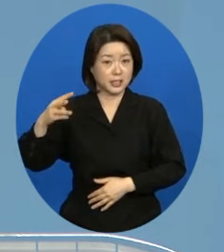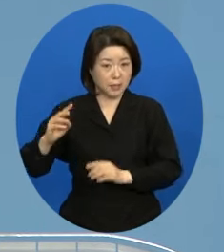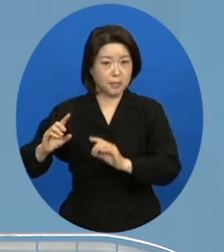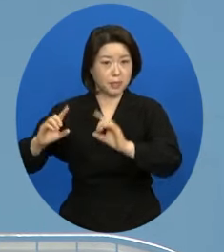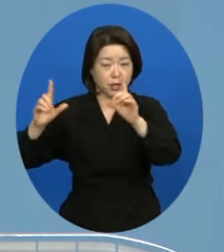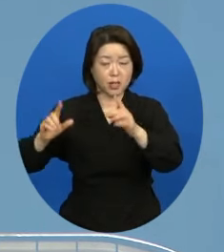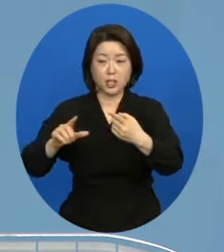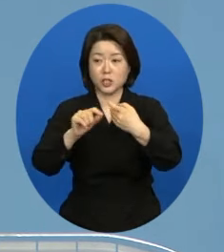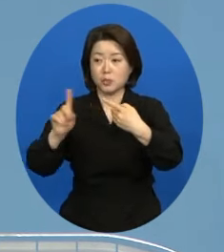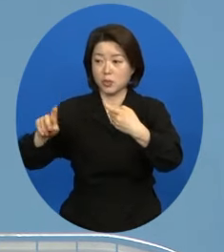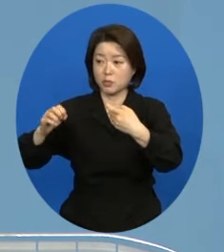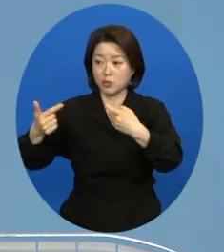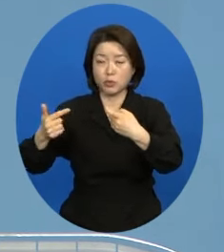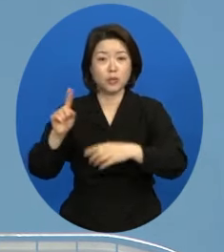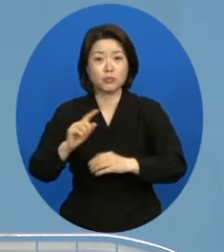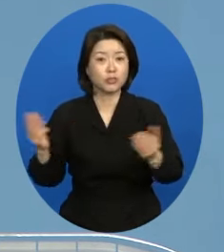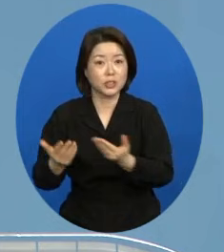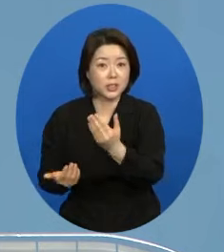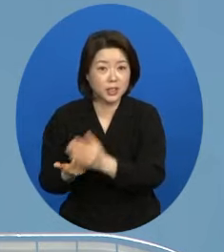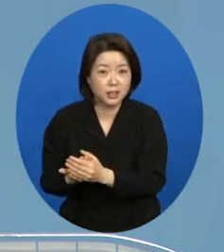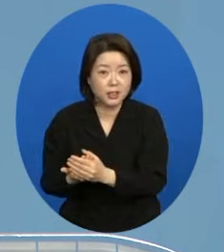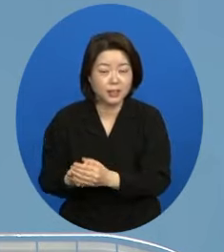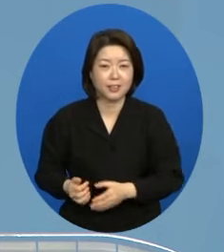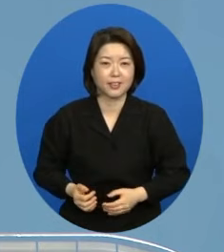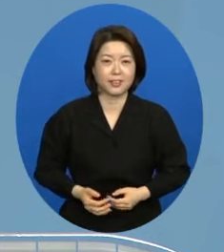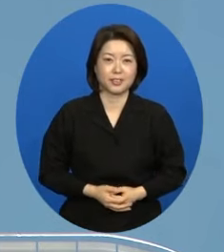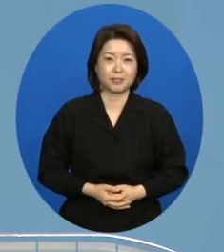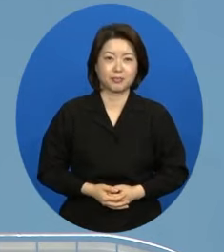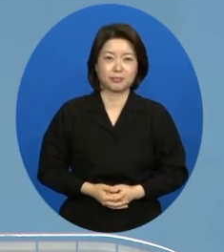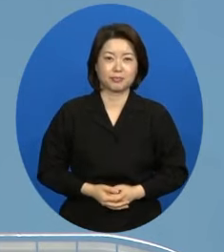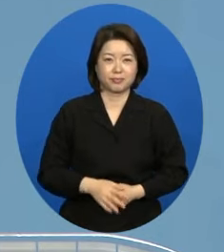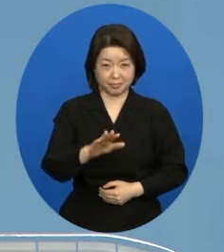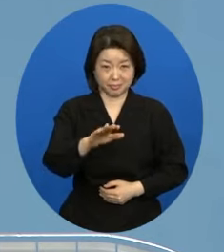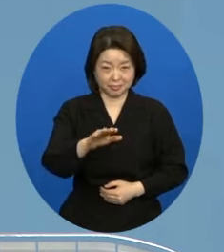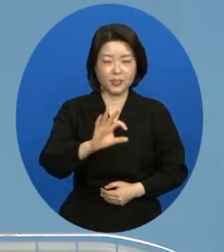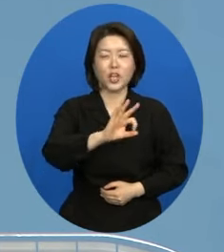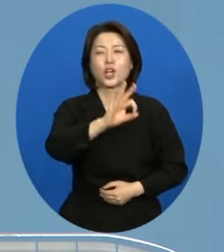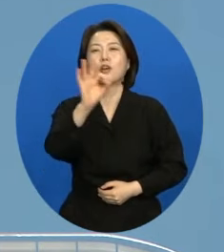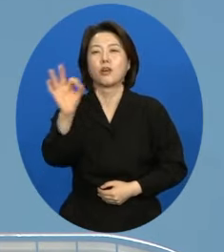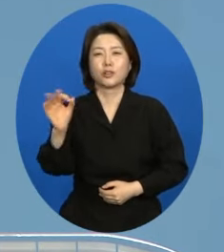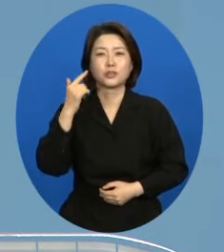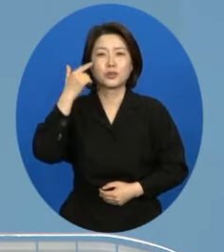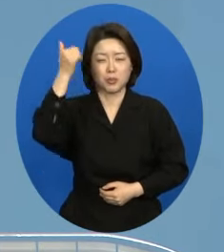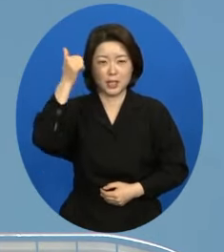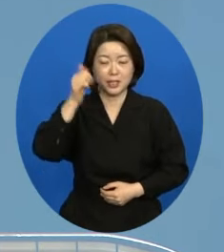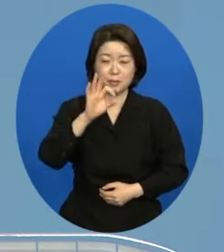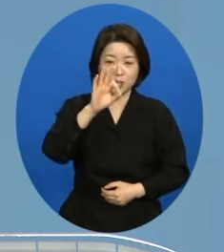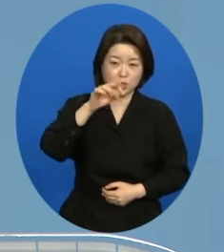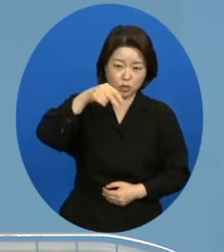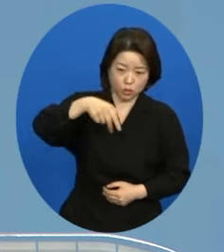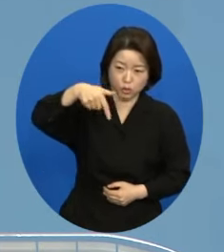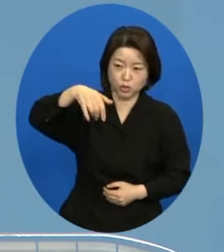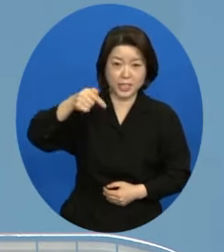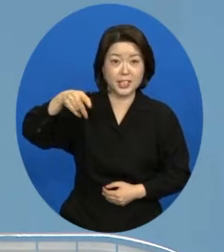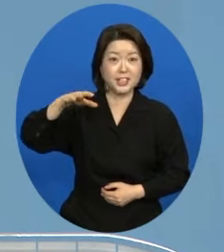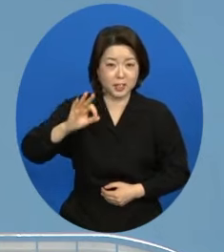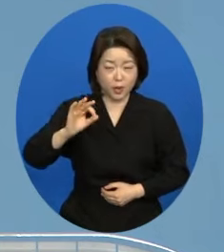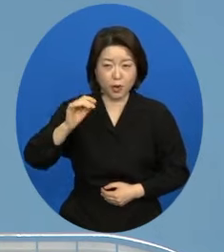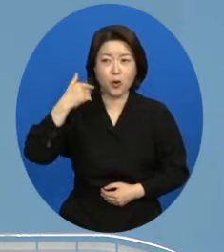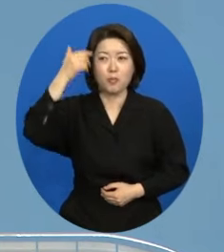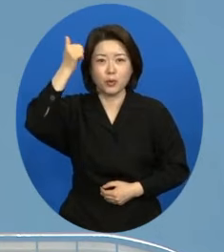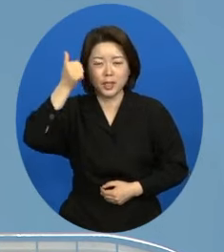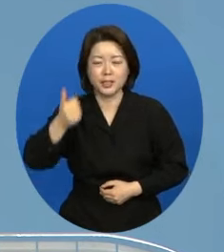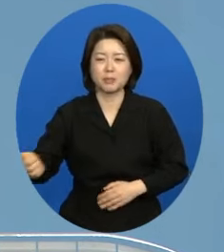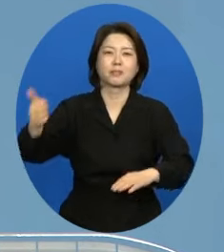16일에러 무슨 일이 벌어진지 아십니까 유기성 올로 목사님이 담임 목사로 담임 목사로 부임을 하시게